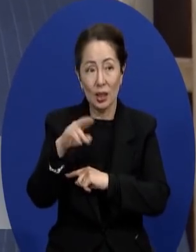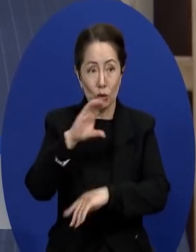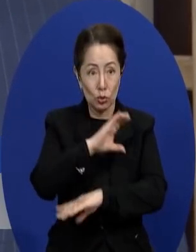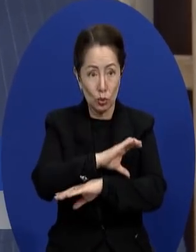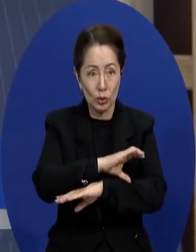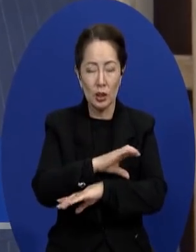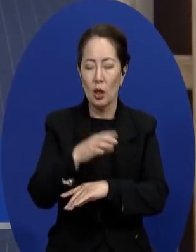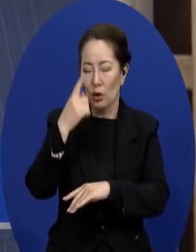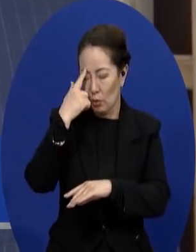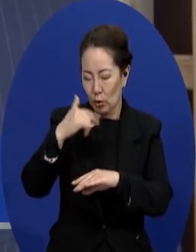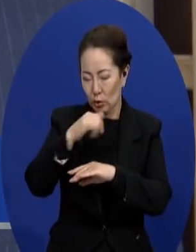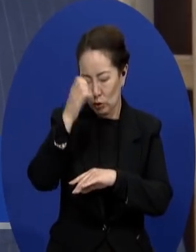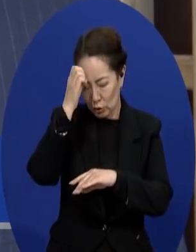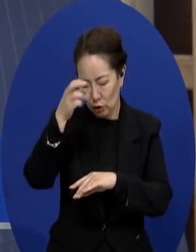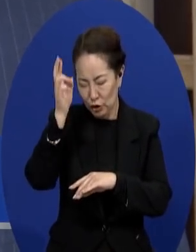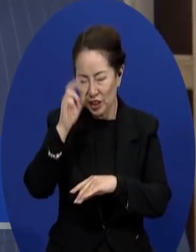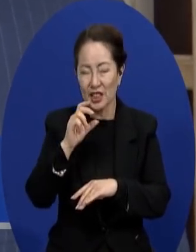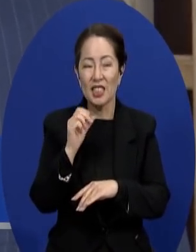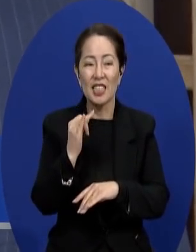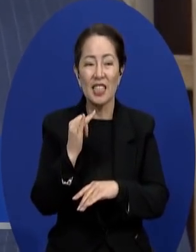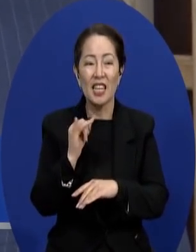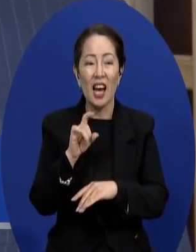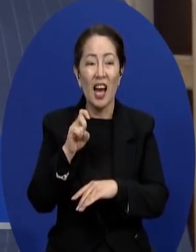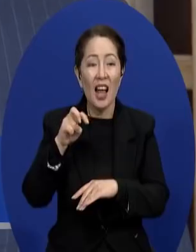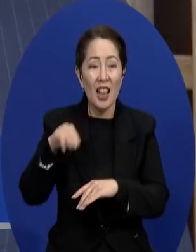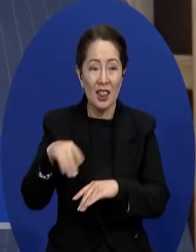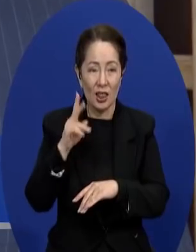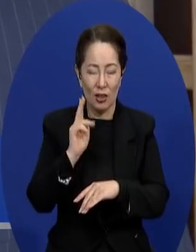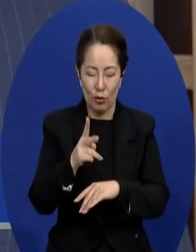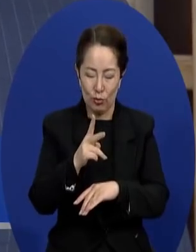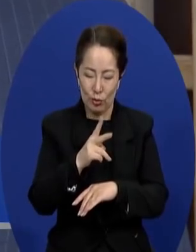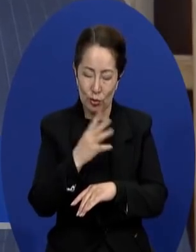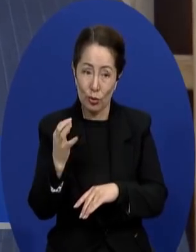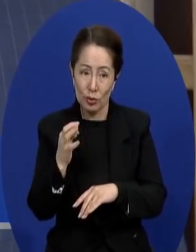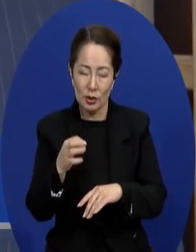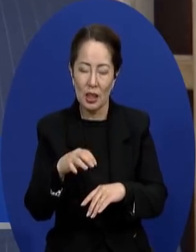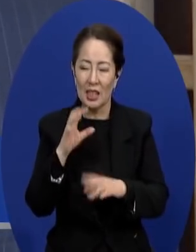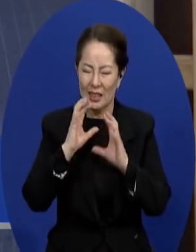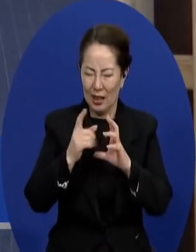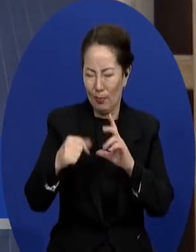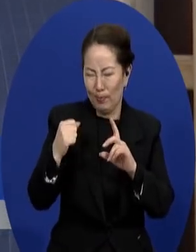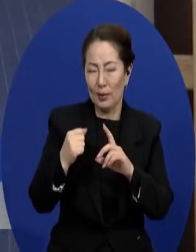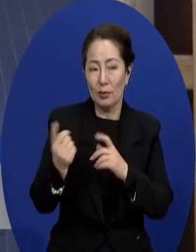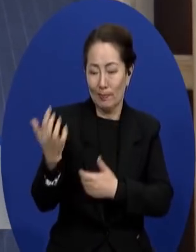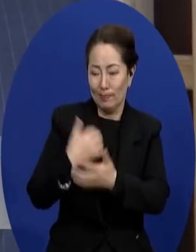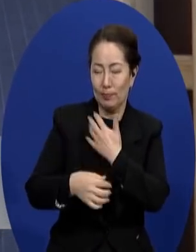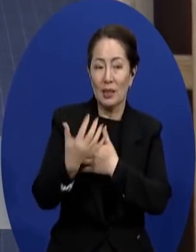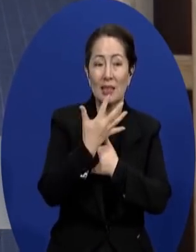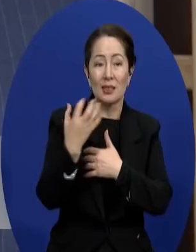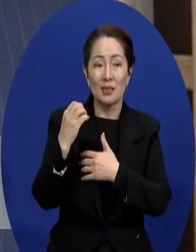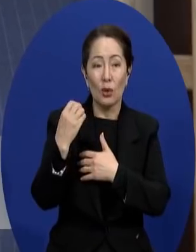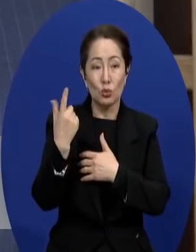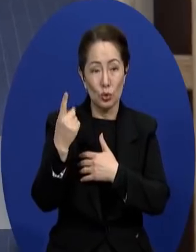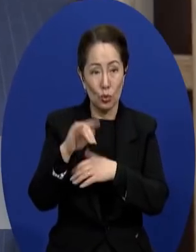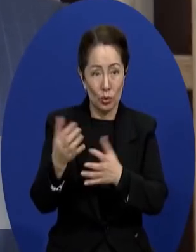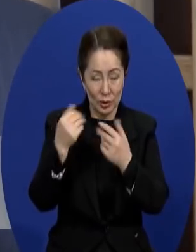ерөнхийлөгчийн илгээлт 2100 хөтөлбөрийн хүрээнд бол дэлхийн топ одоо ихтэй сургуулиудад 501 хүүхдийг одоо сонгон шалгаруулад бэлтгэр курсын